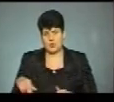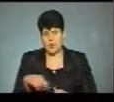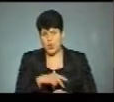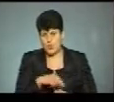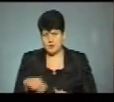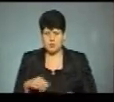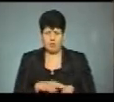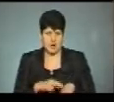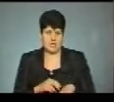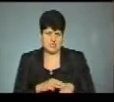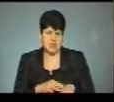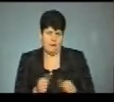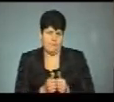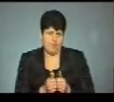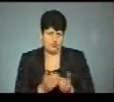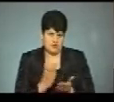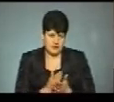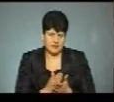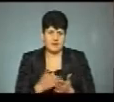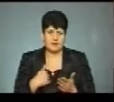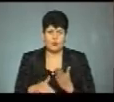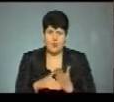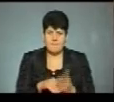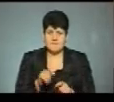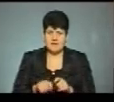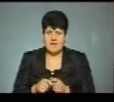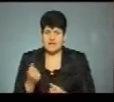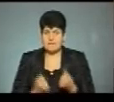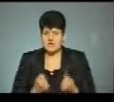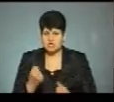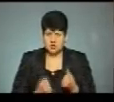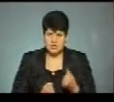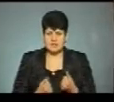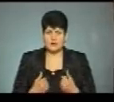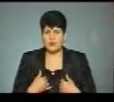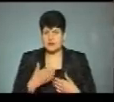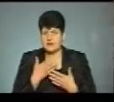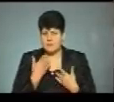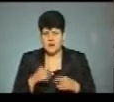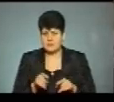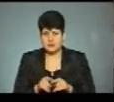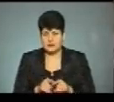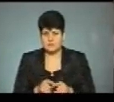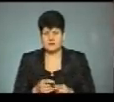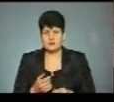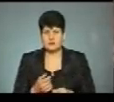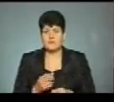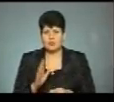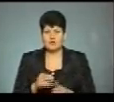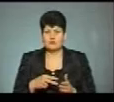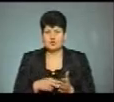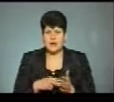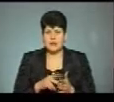само поруч з нами. Нам допомагають перевіряти машини, якщо це потрібно, так як у нас немає таких повноважень. Ми будемо стояти, поки